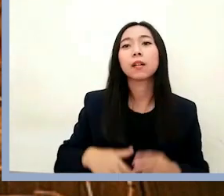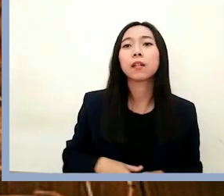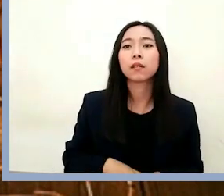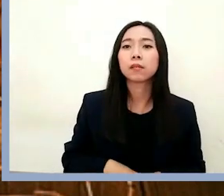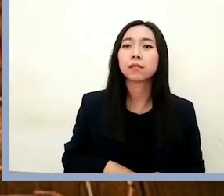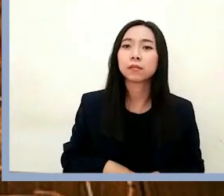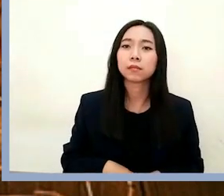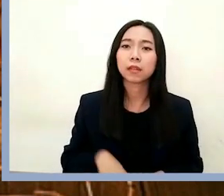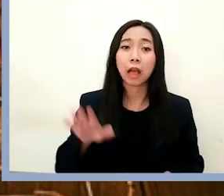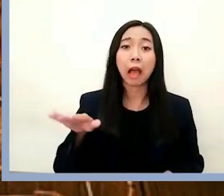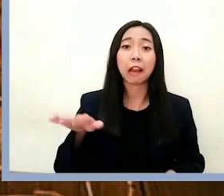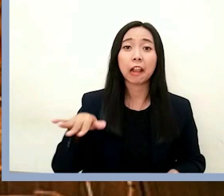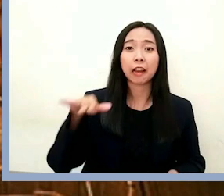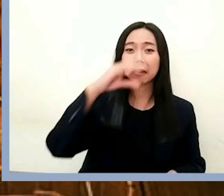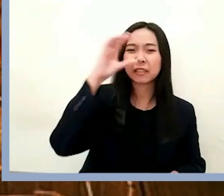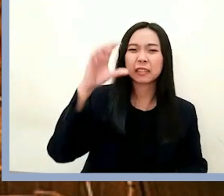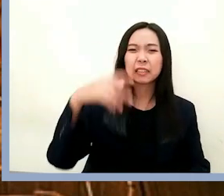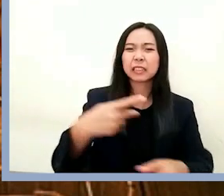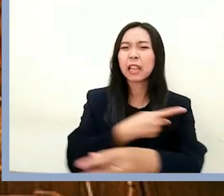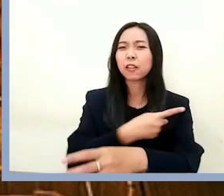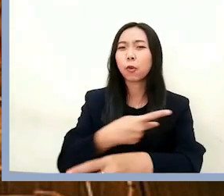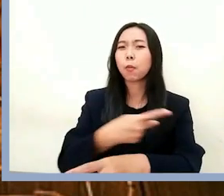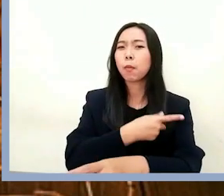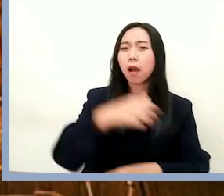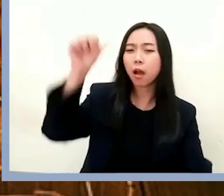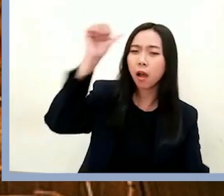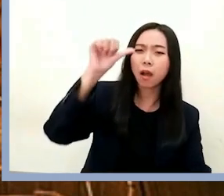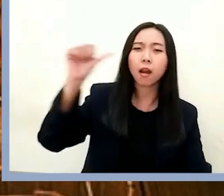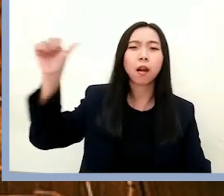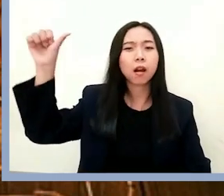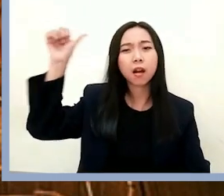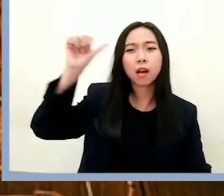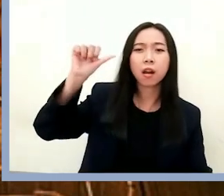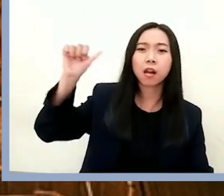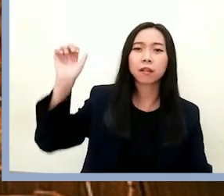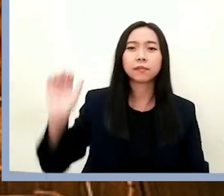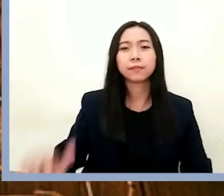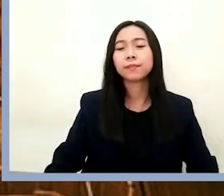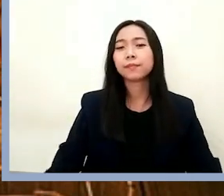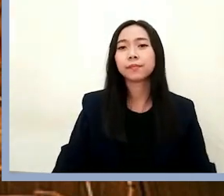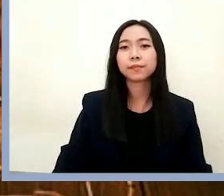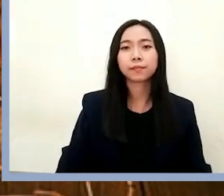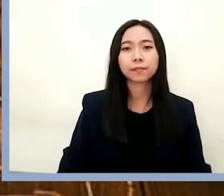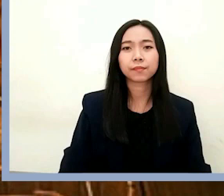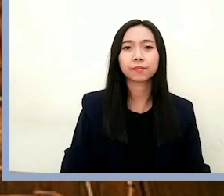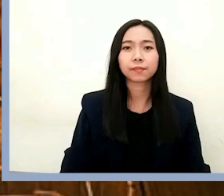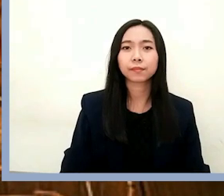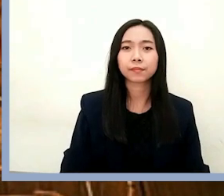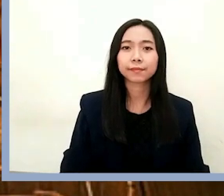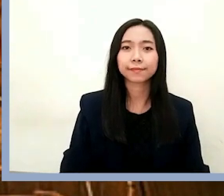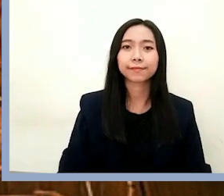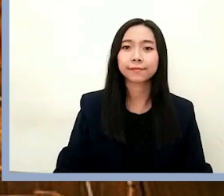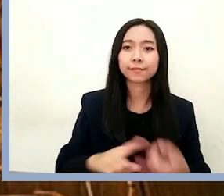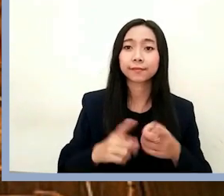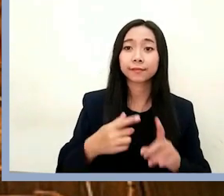liar sekali terseret oleh narkoba oleh kemabukan oleh free sex oleh dunia malam dan sebagainya saudara-saudara maka